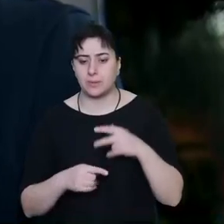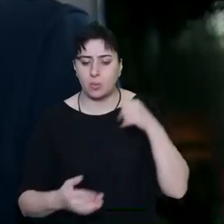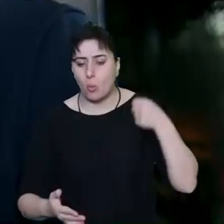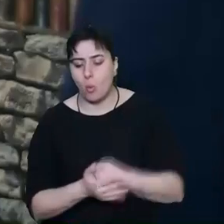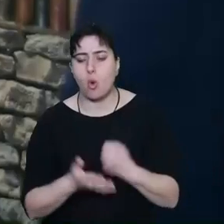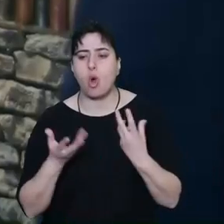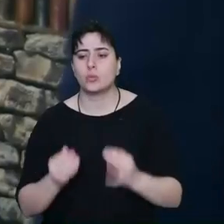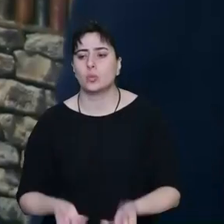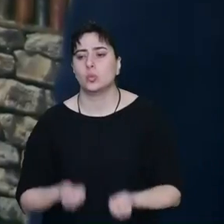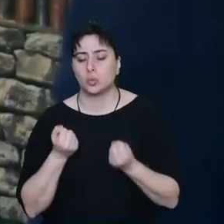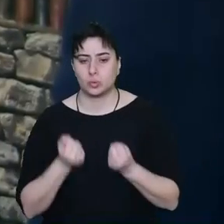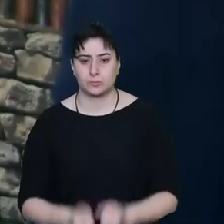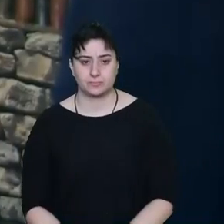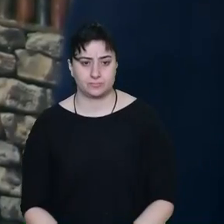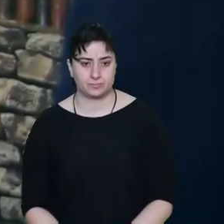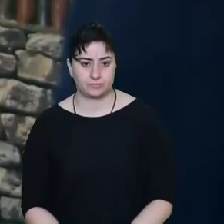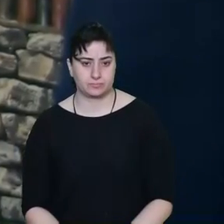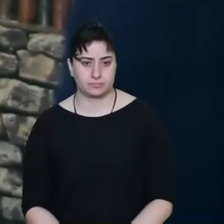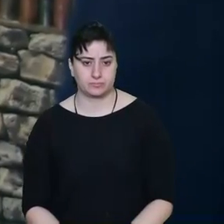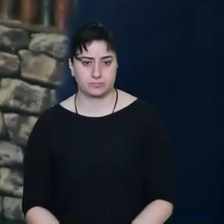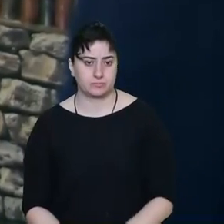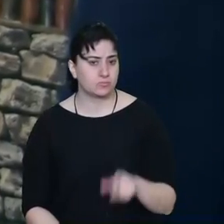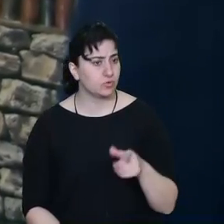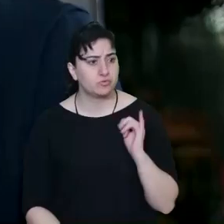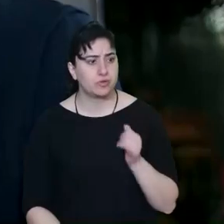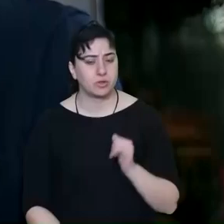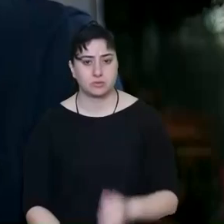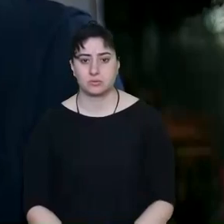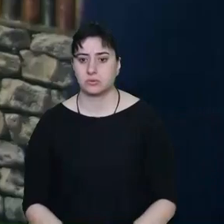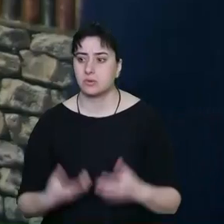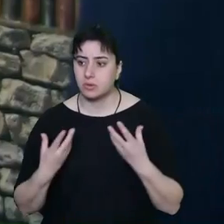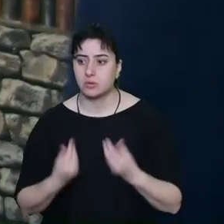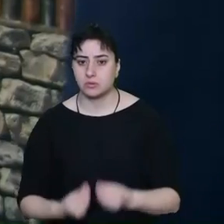çakılmaktan kurtuldum. Ay, bu bir felaket. Ya.